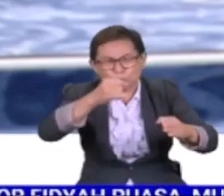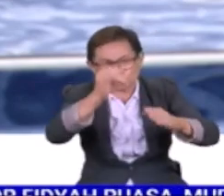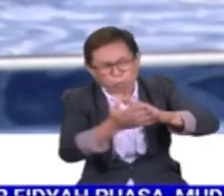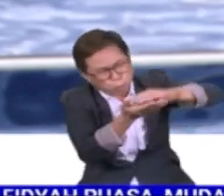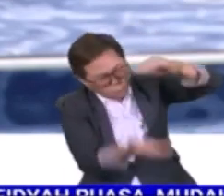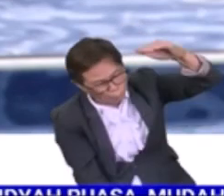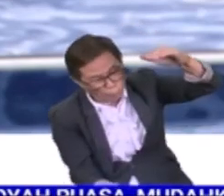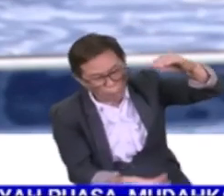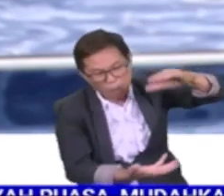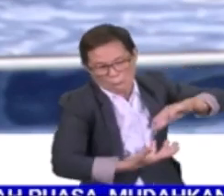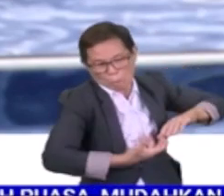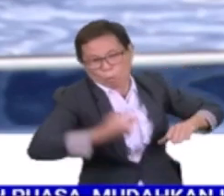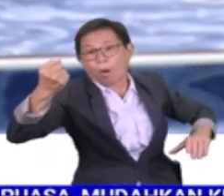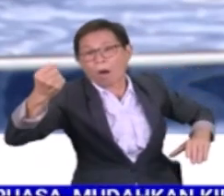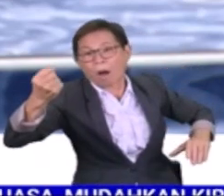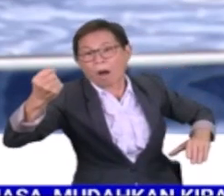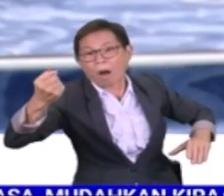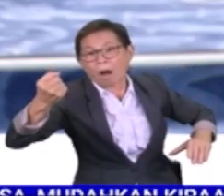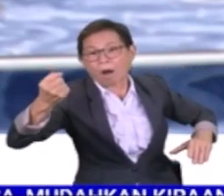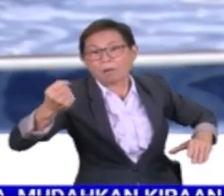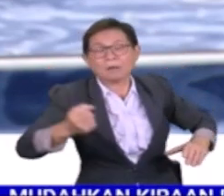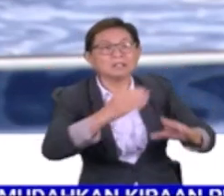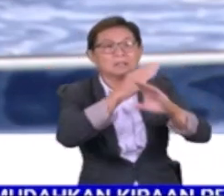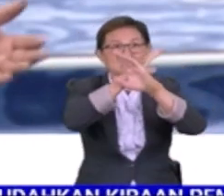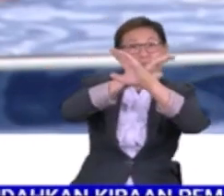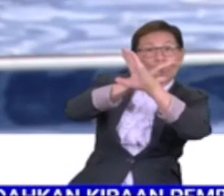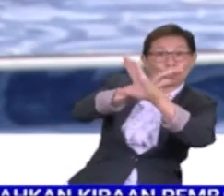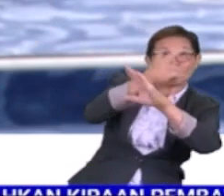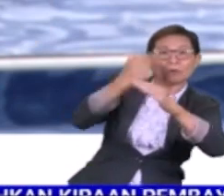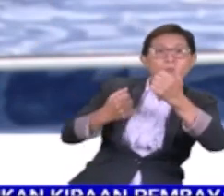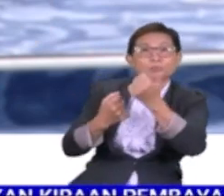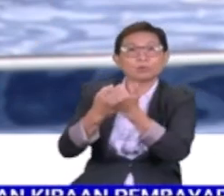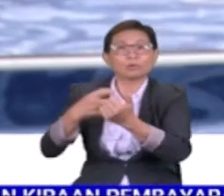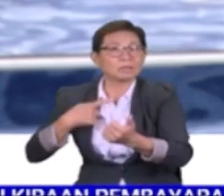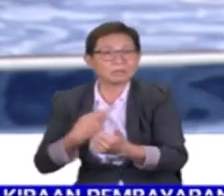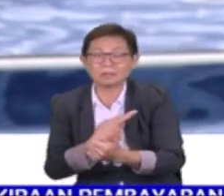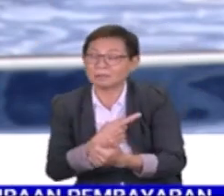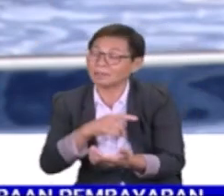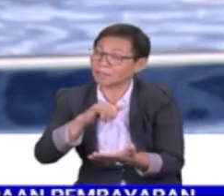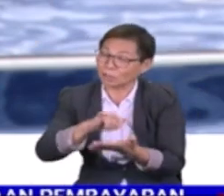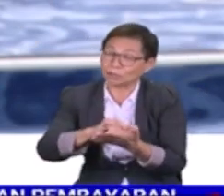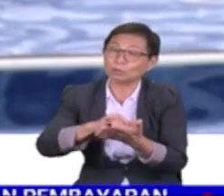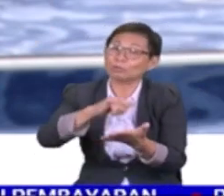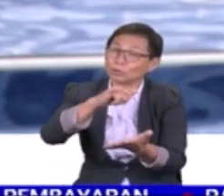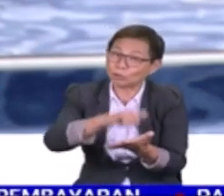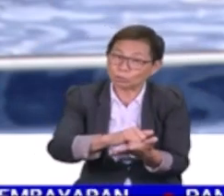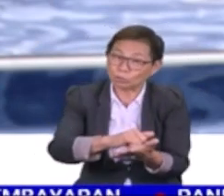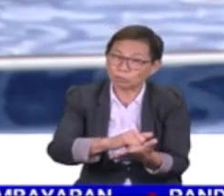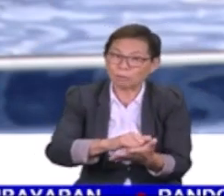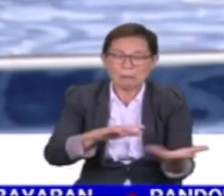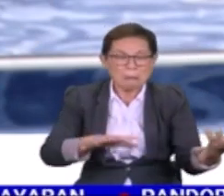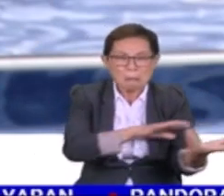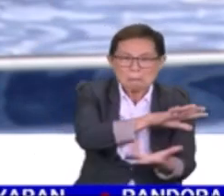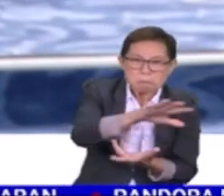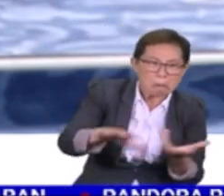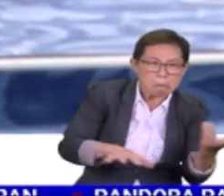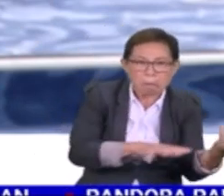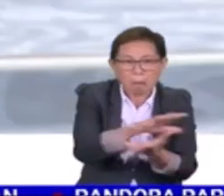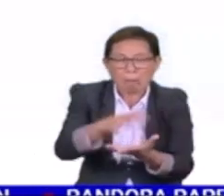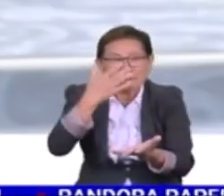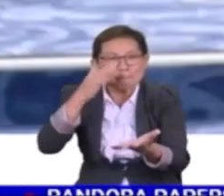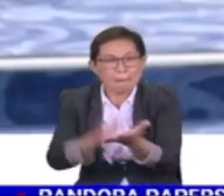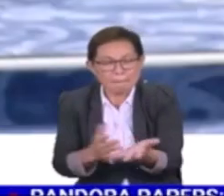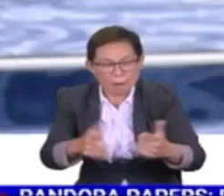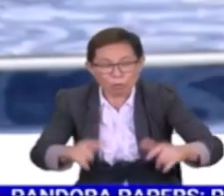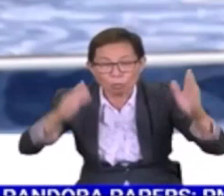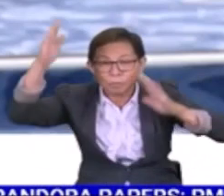dikeluarkan dan dilindungi karena dia menyokong kita itu mana membawa para perantau dan malapetaka kepada negara